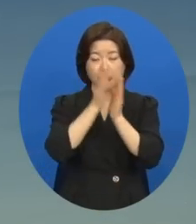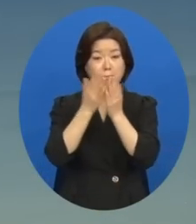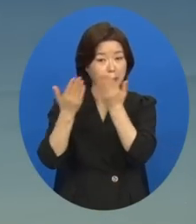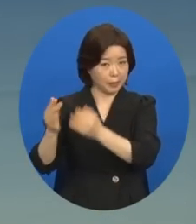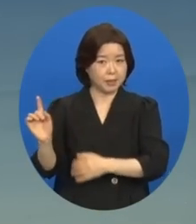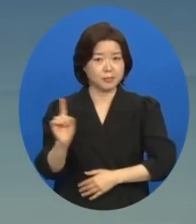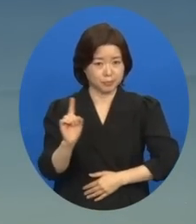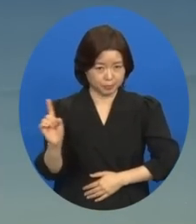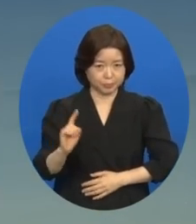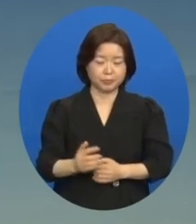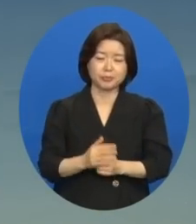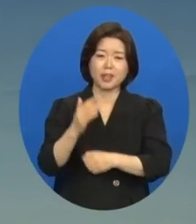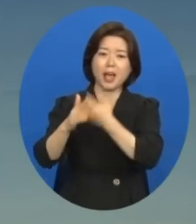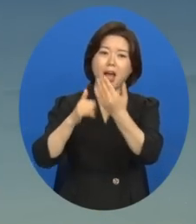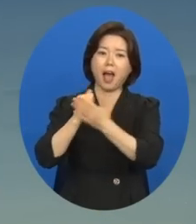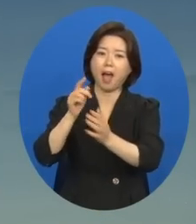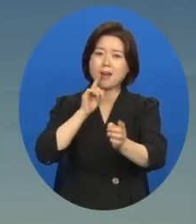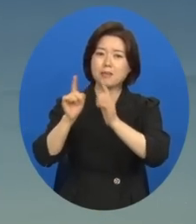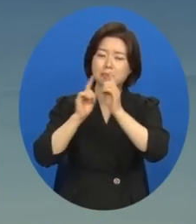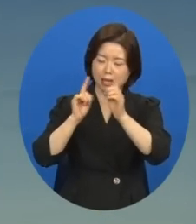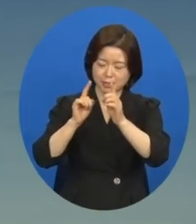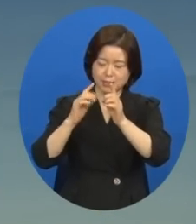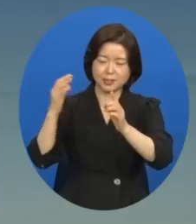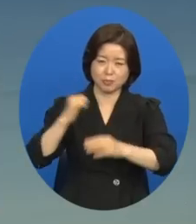기도하겠습니다. 하나님의 말씀으로